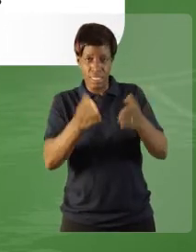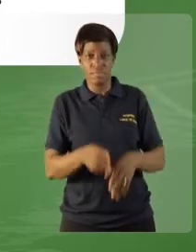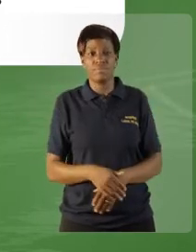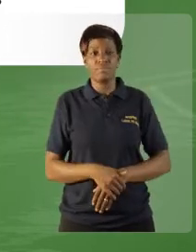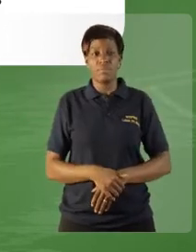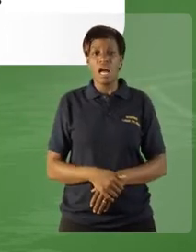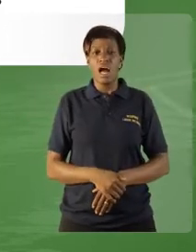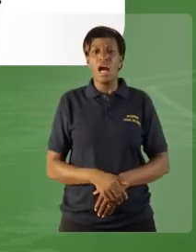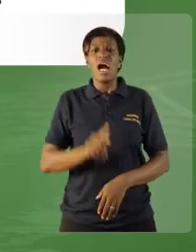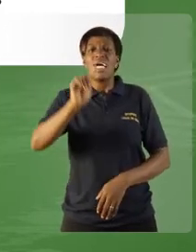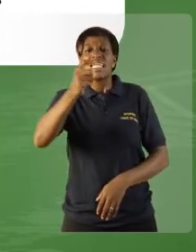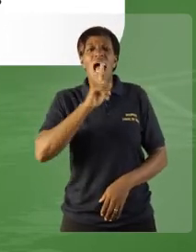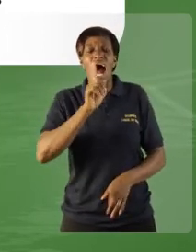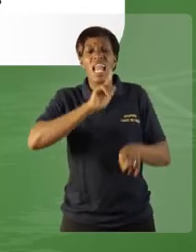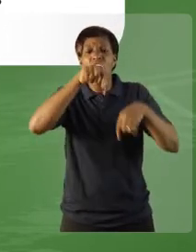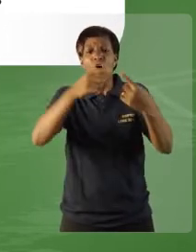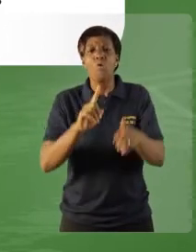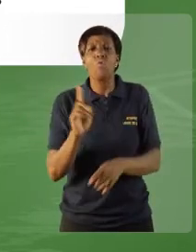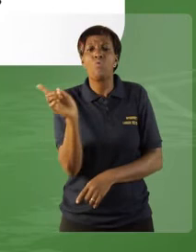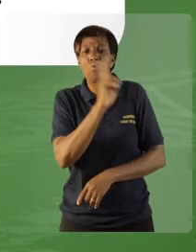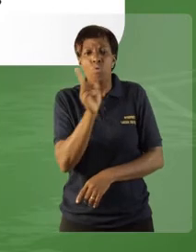T'es allé où pendant les congés?